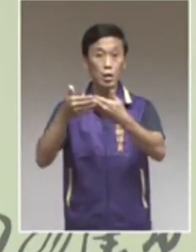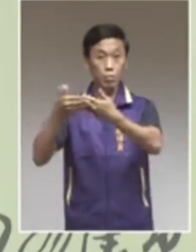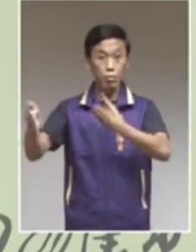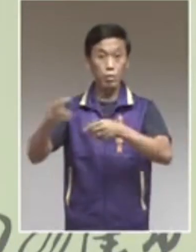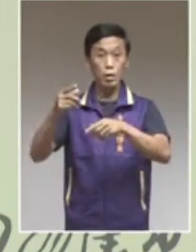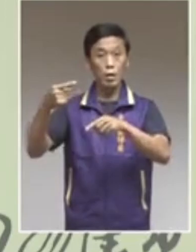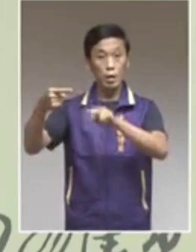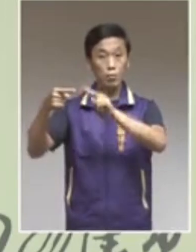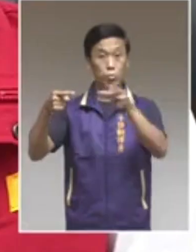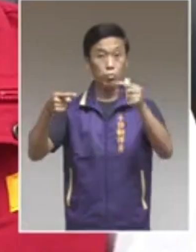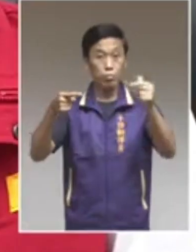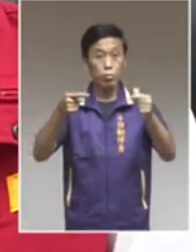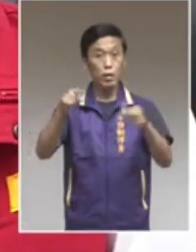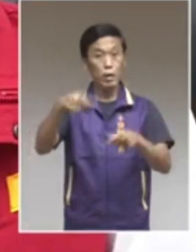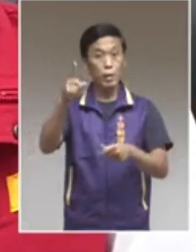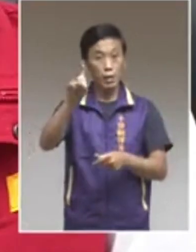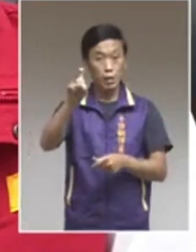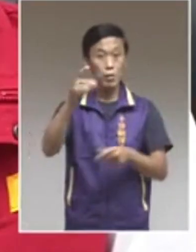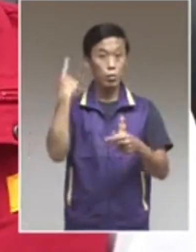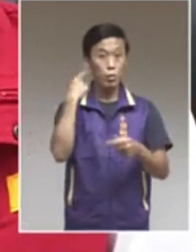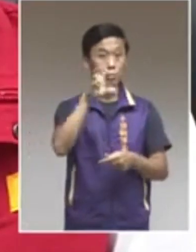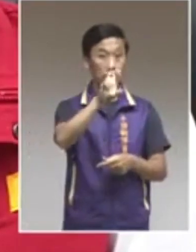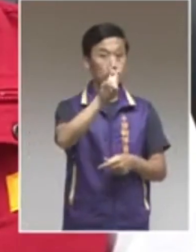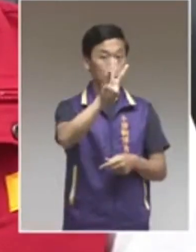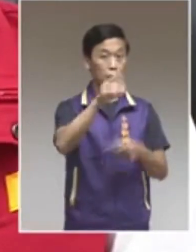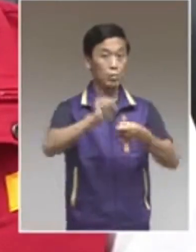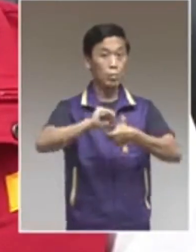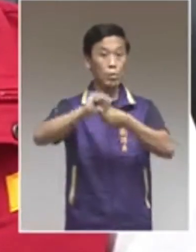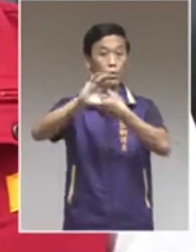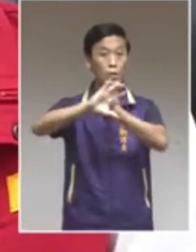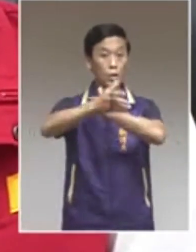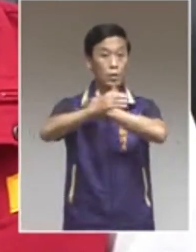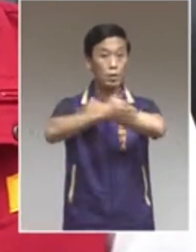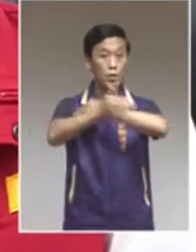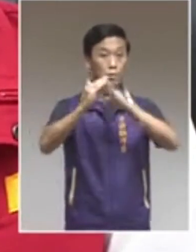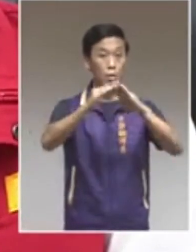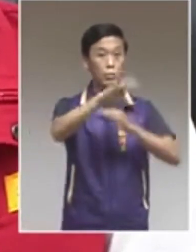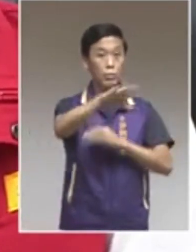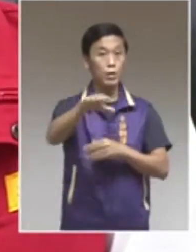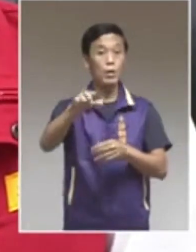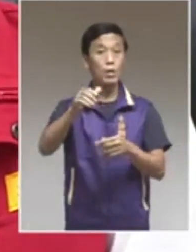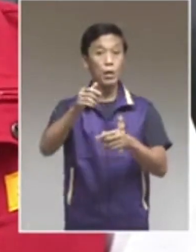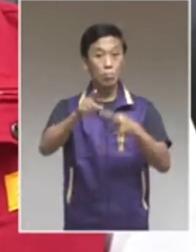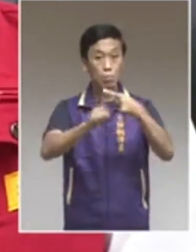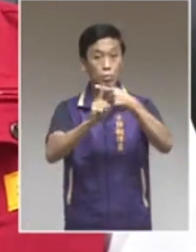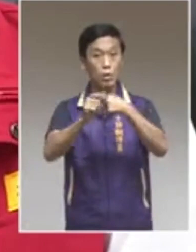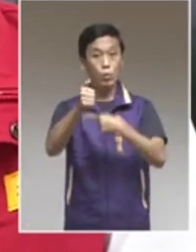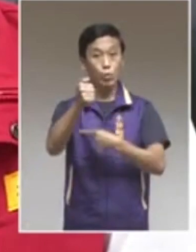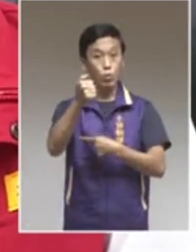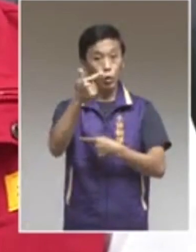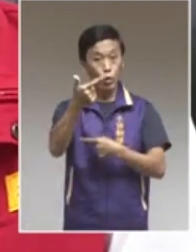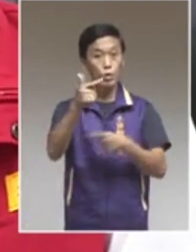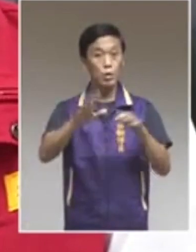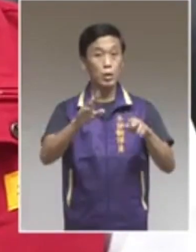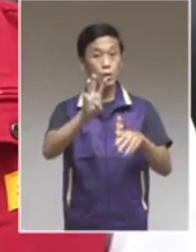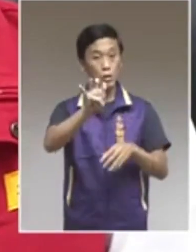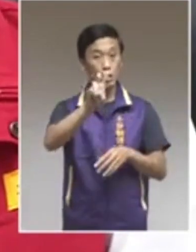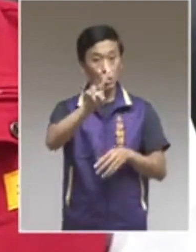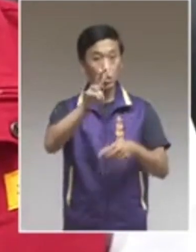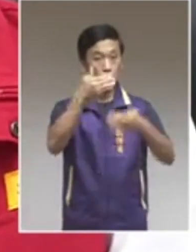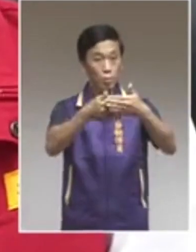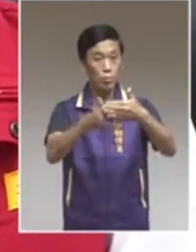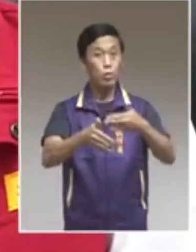转阳有110例，昨天是83例，有增加。外县市的旅游史昨天是56例，今天42例，有减